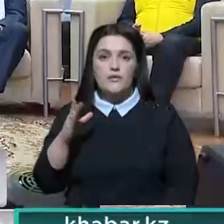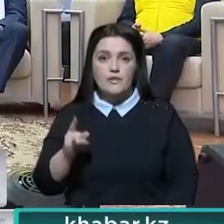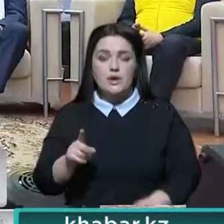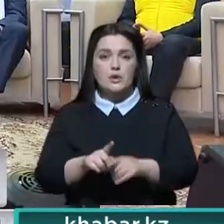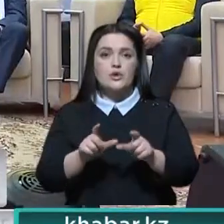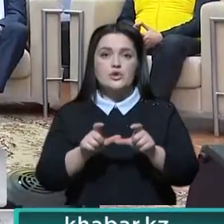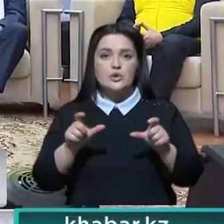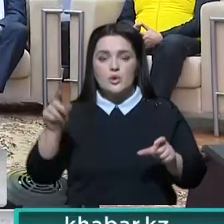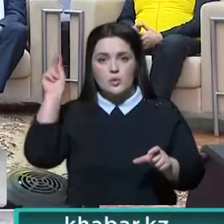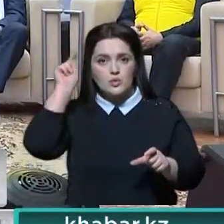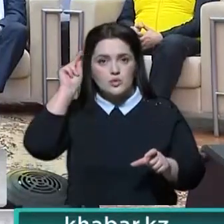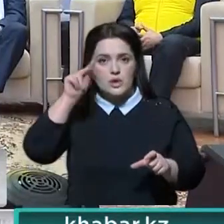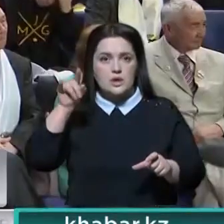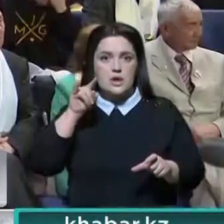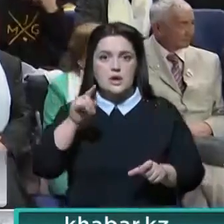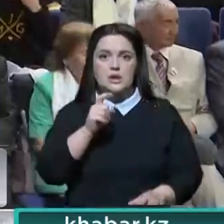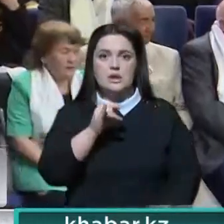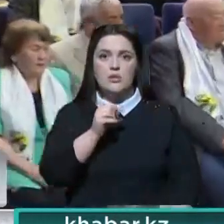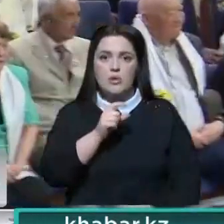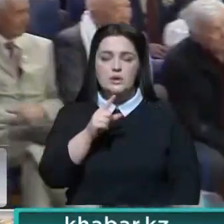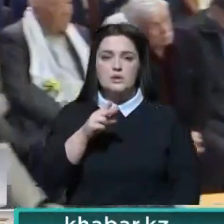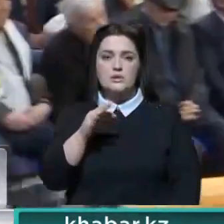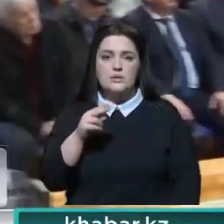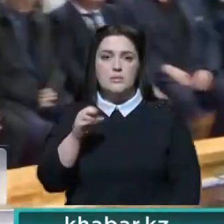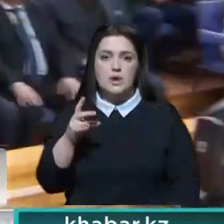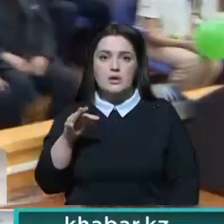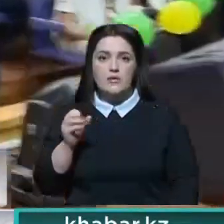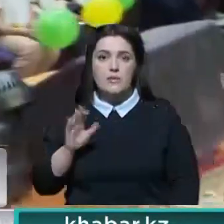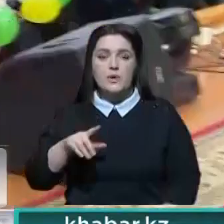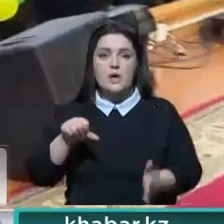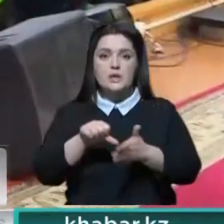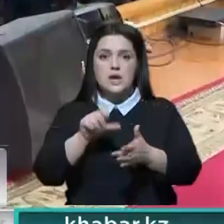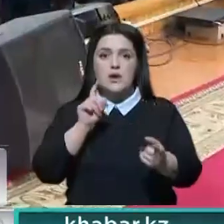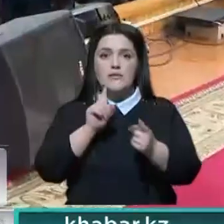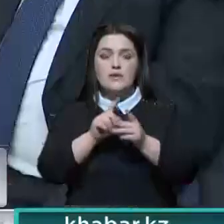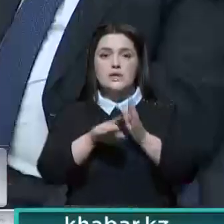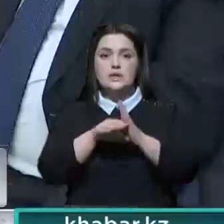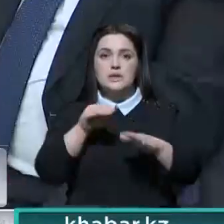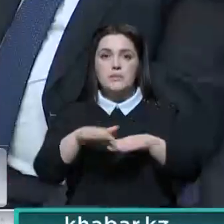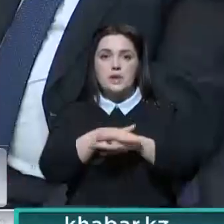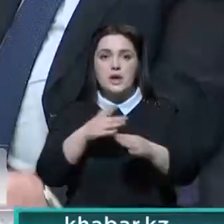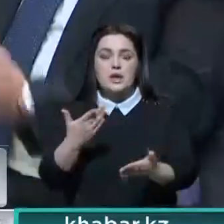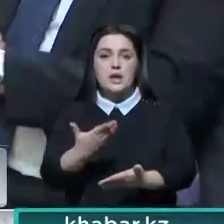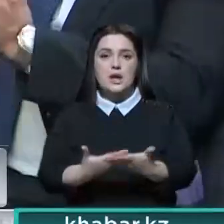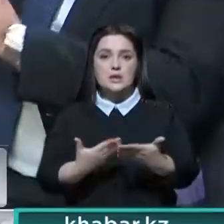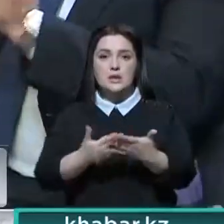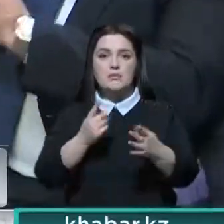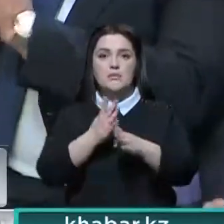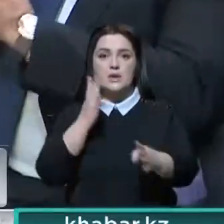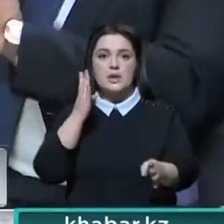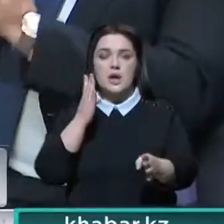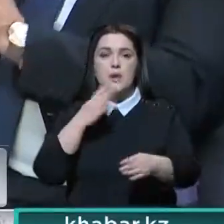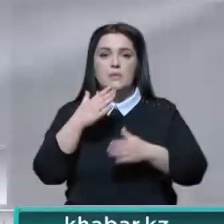и школу, где училась летчица Хиуаз Доспанова. Затем кандидаты встретились с избирателями. Они разъяснили им